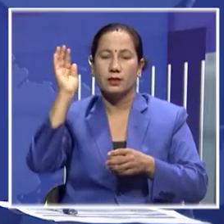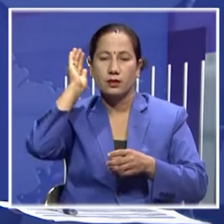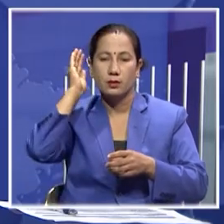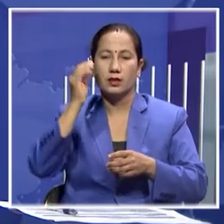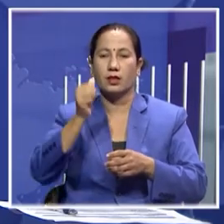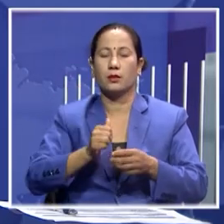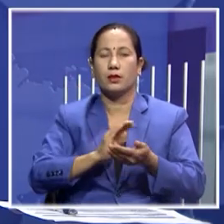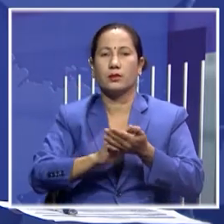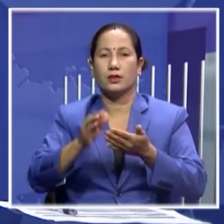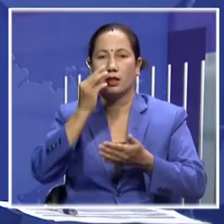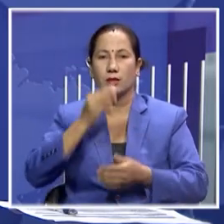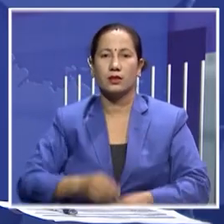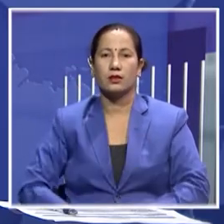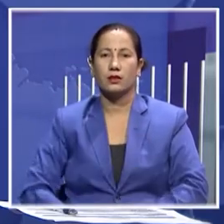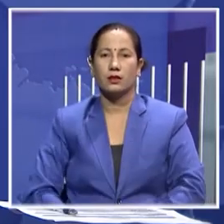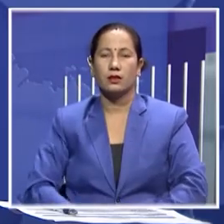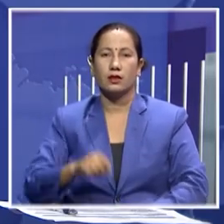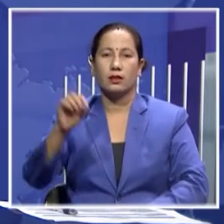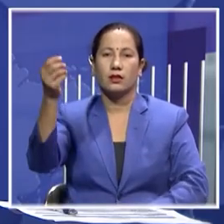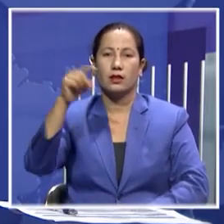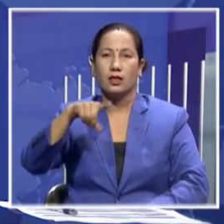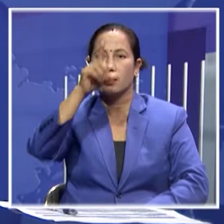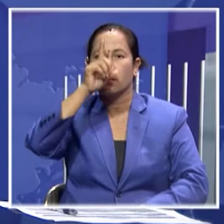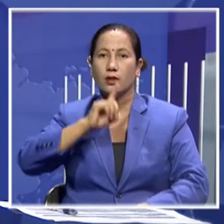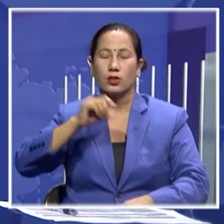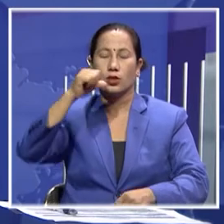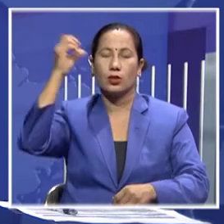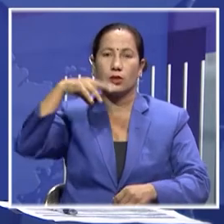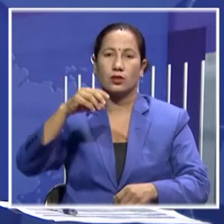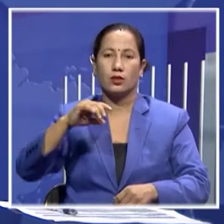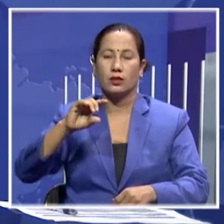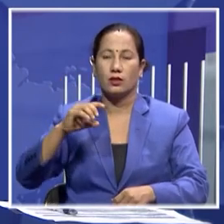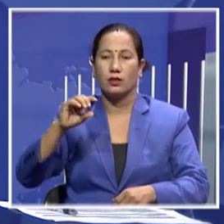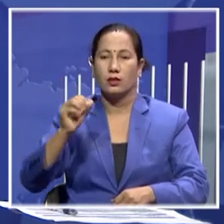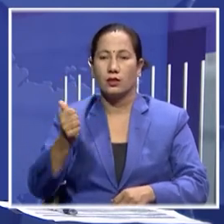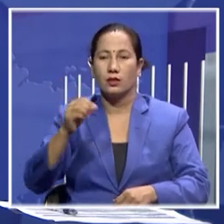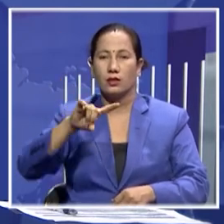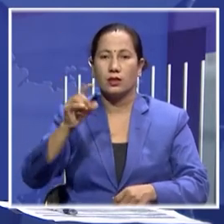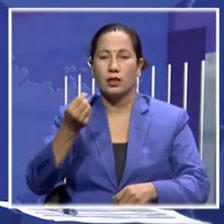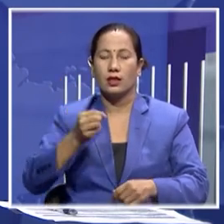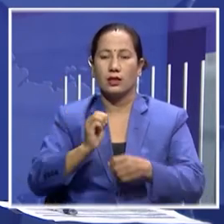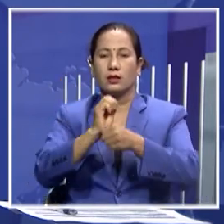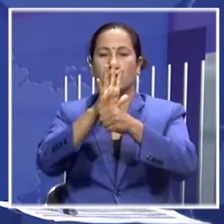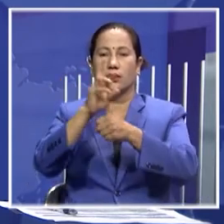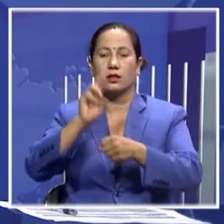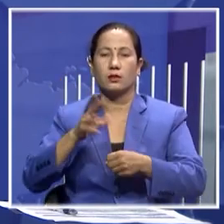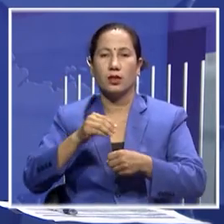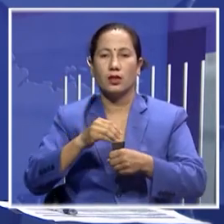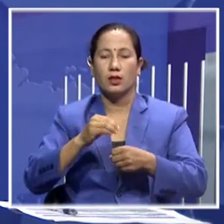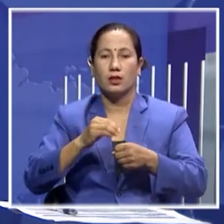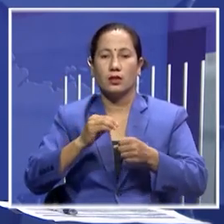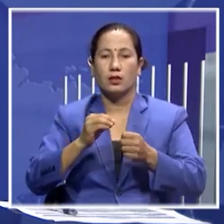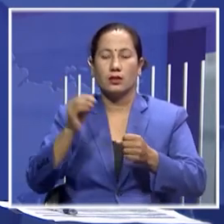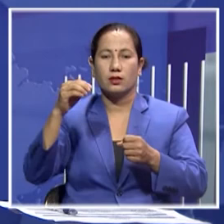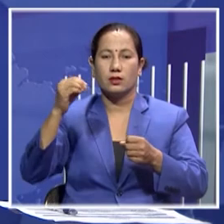समाचार अब विस्तारमा। यस वर्षको मनसुनी वर्षा अझै केही दिन सक्रिय रहने भएको छ। बङ्गालको खाडीमा